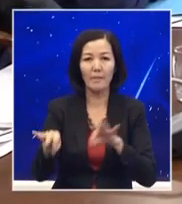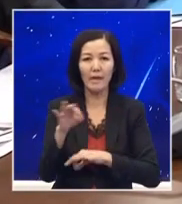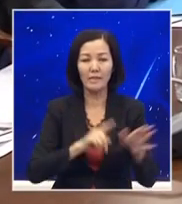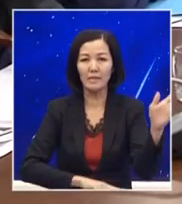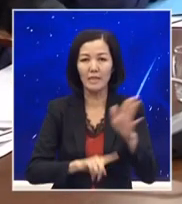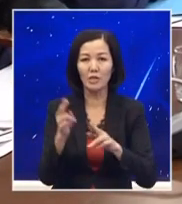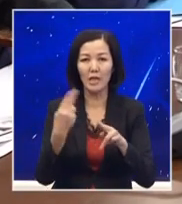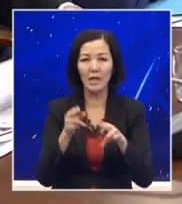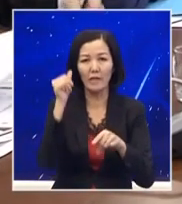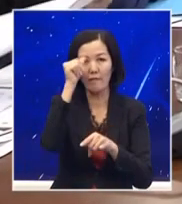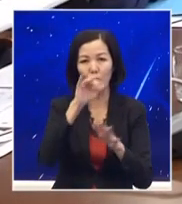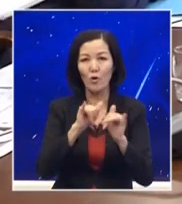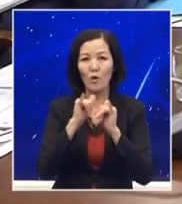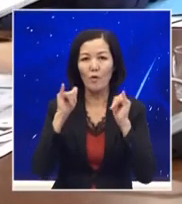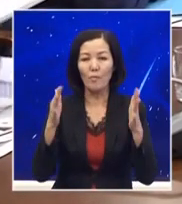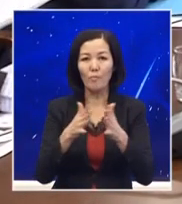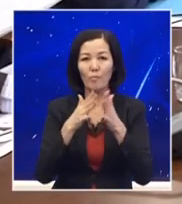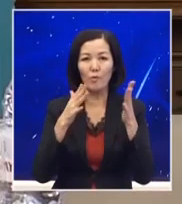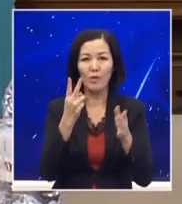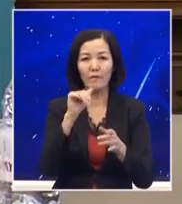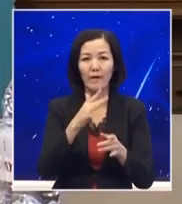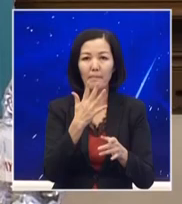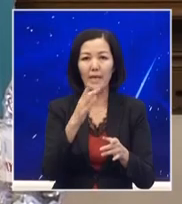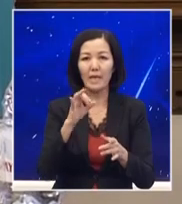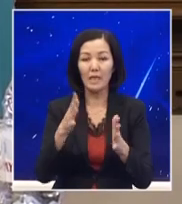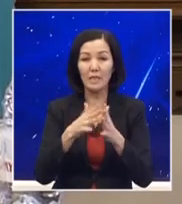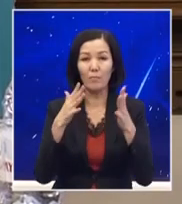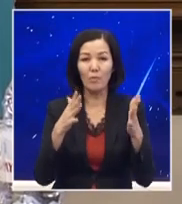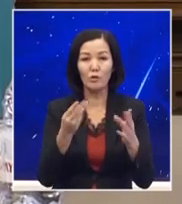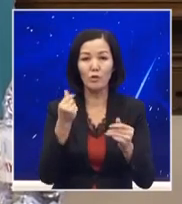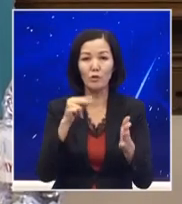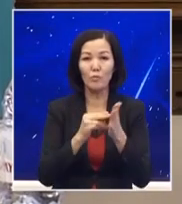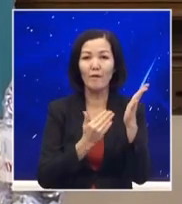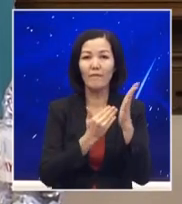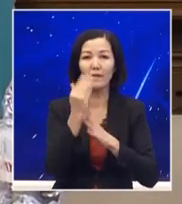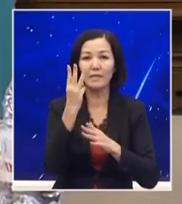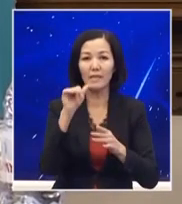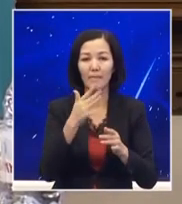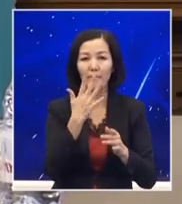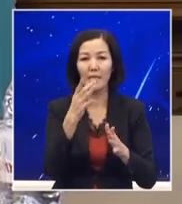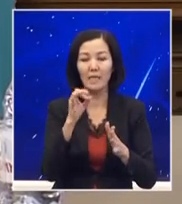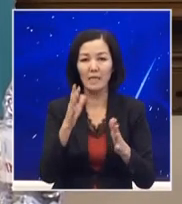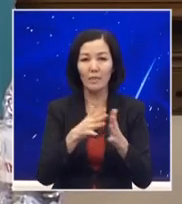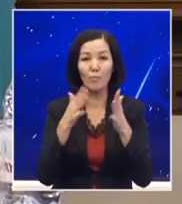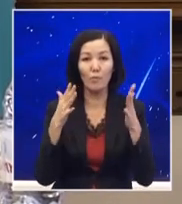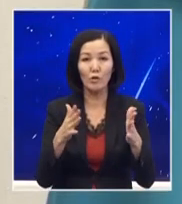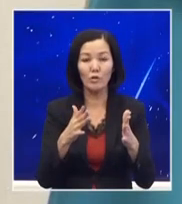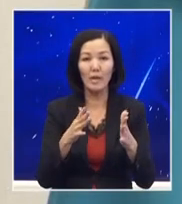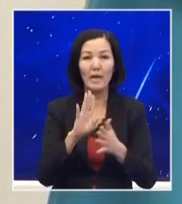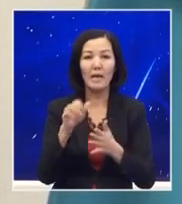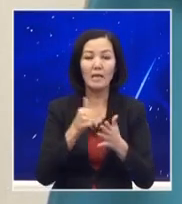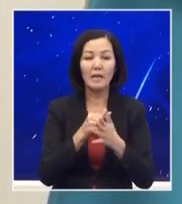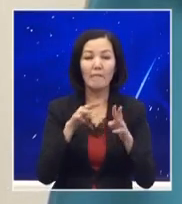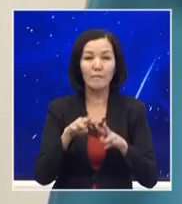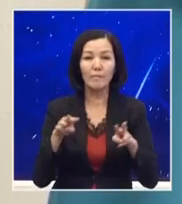начала текущего года увеличилось более чем в 2,5 раза, а их сумма выросла в 3,5 раза. По мнению главы